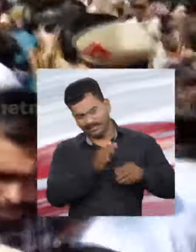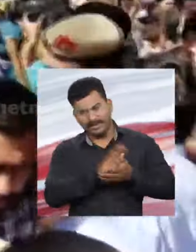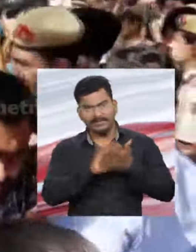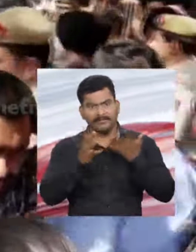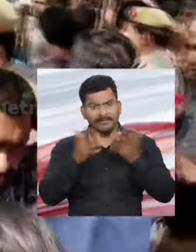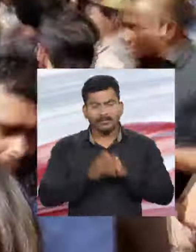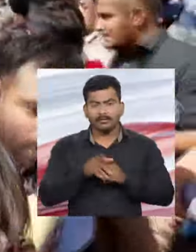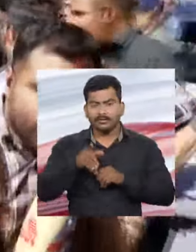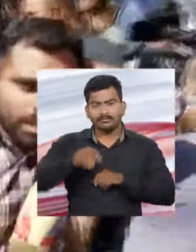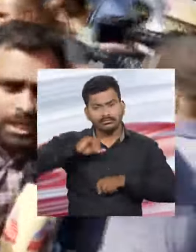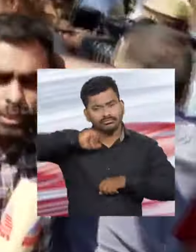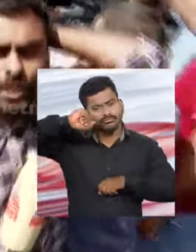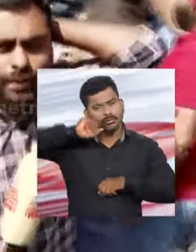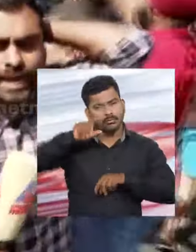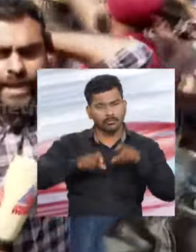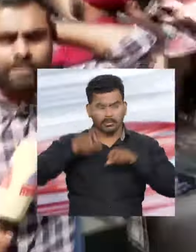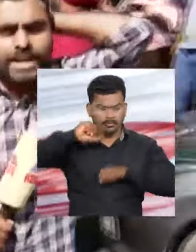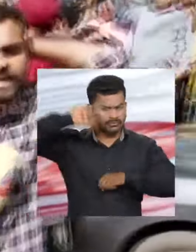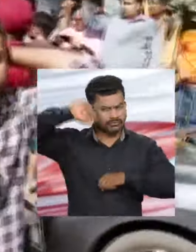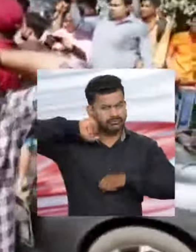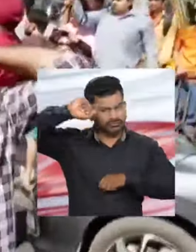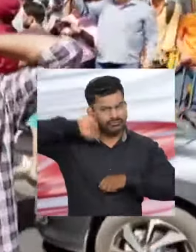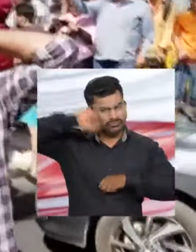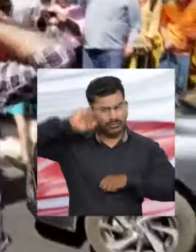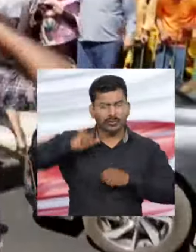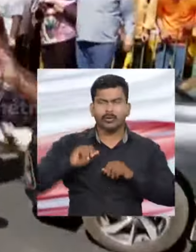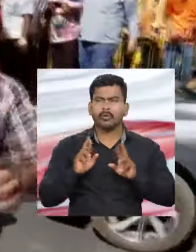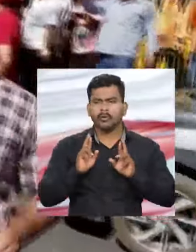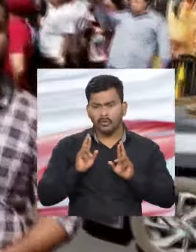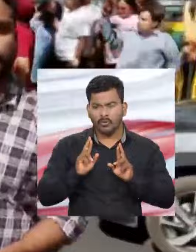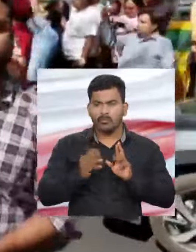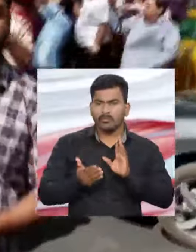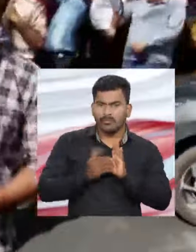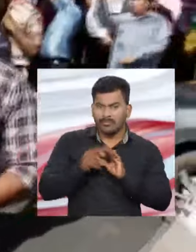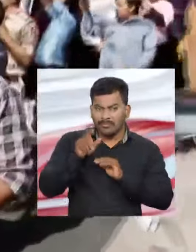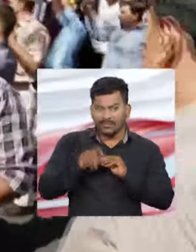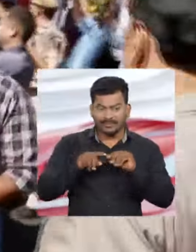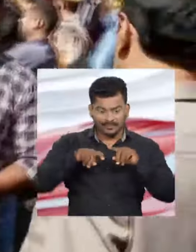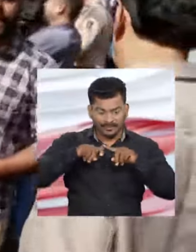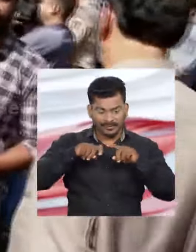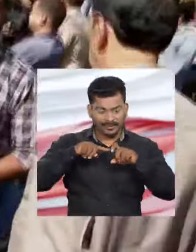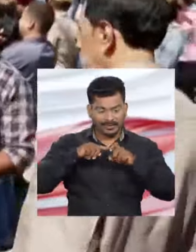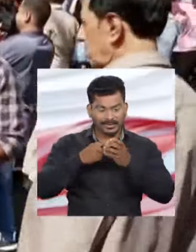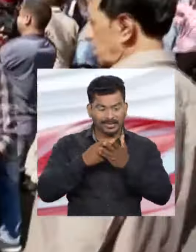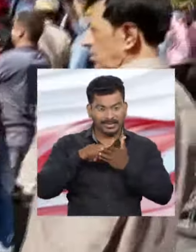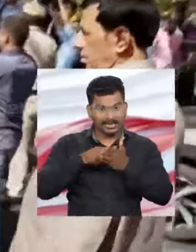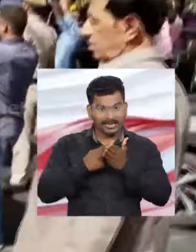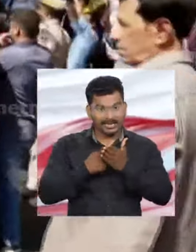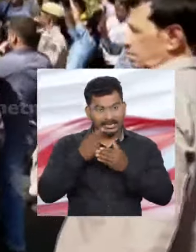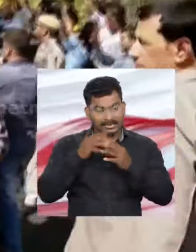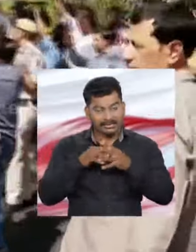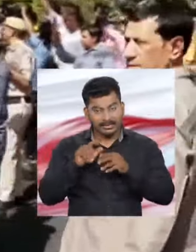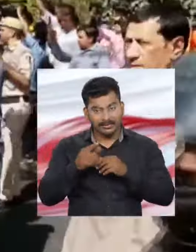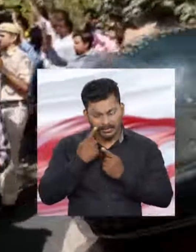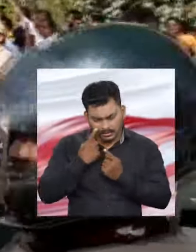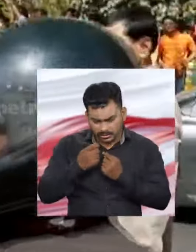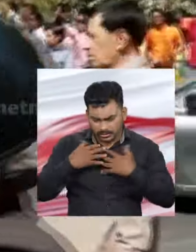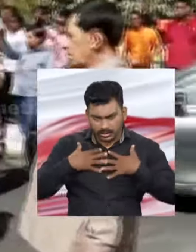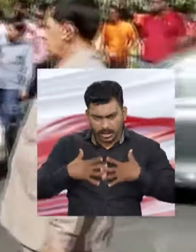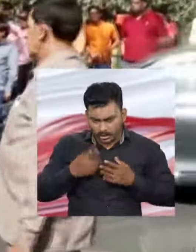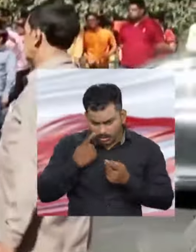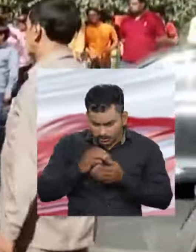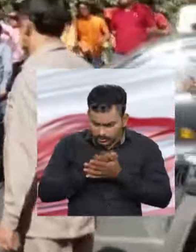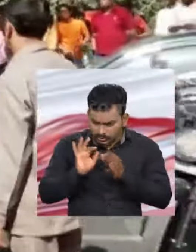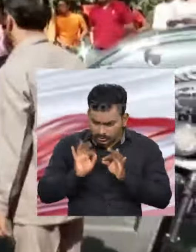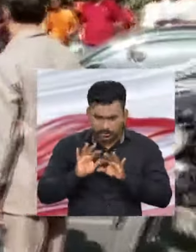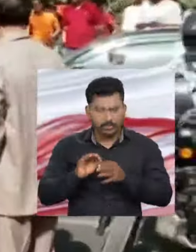എന്തായാലും പ്രതിഷേധം ഇപ്പോഴും തുടരുകയാണ്. വൈകാതെ കെജ്രിവാളിന്റെ വൈദ്യ പരിശോധന പൂർത്തിയാക്കിയ ശേഷം തീഹാർ ജയിലിലേക്ക് കൊണ്ടുവരും. അതുവരെ എന്തായാലും